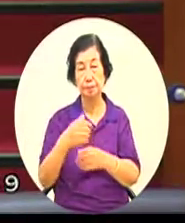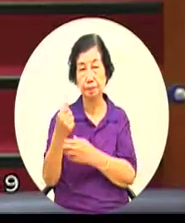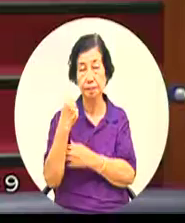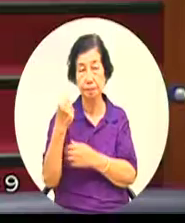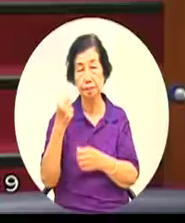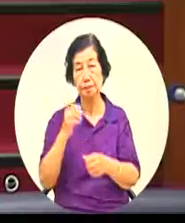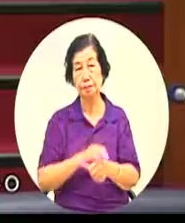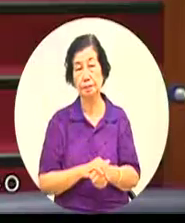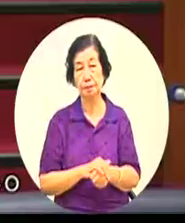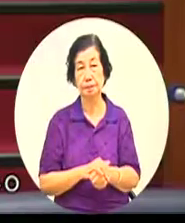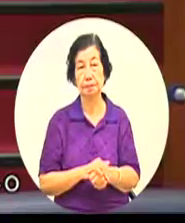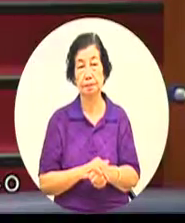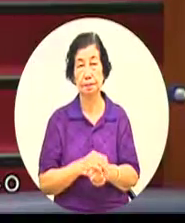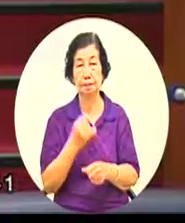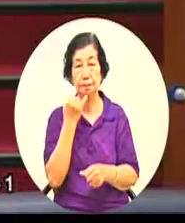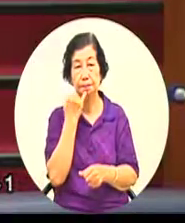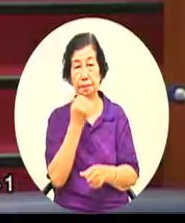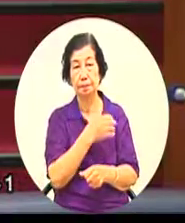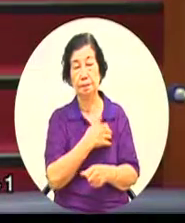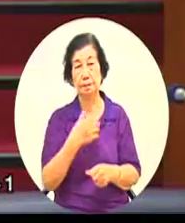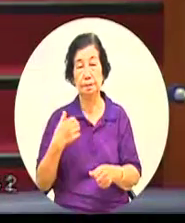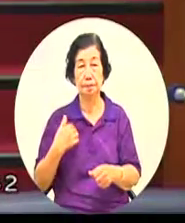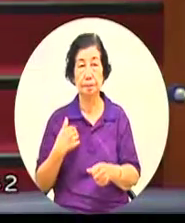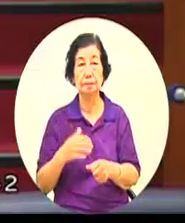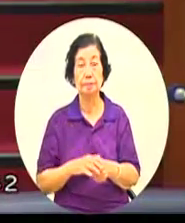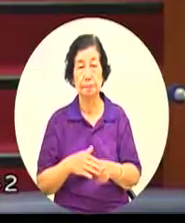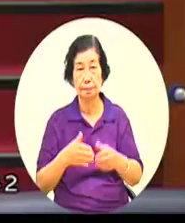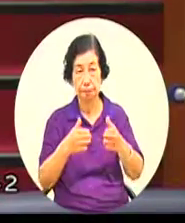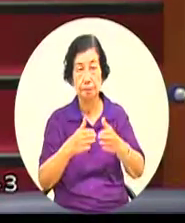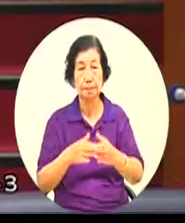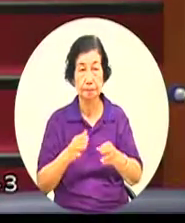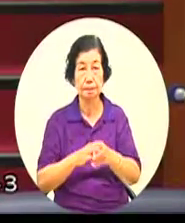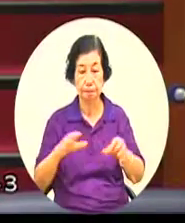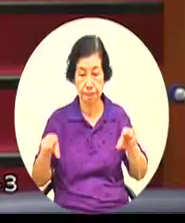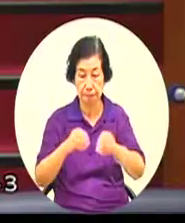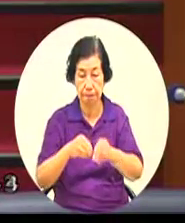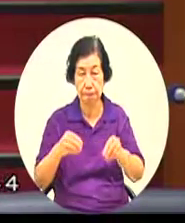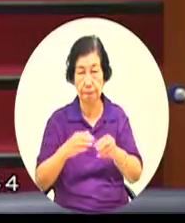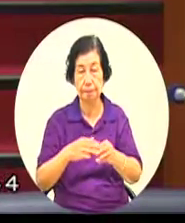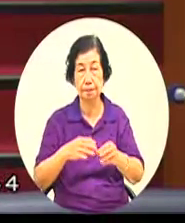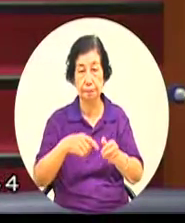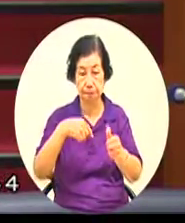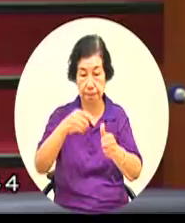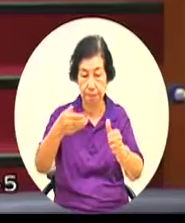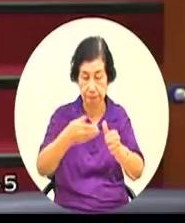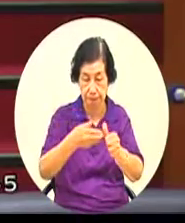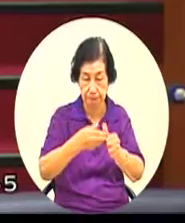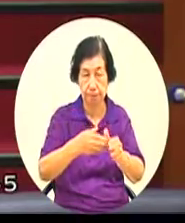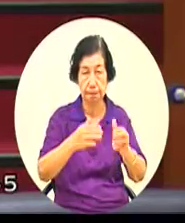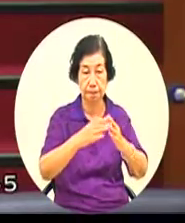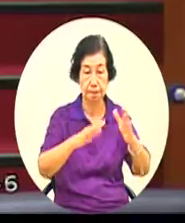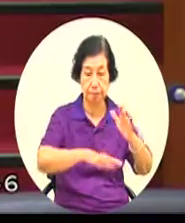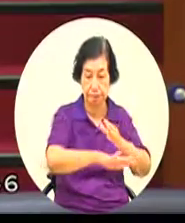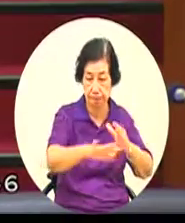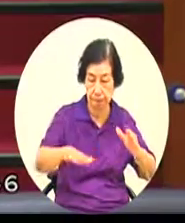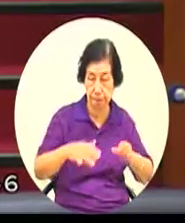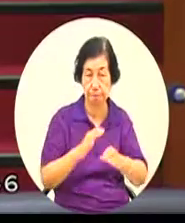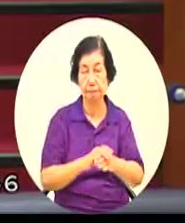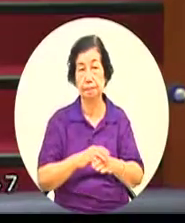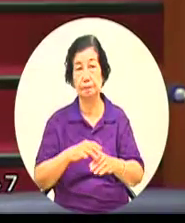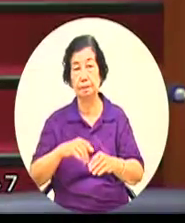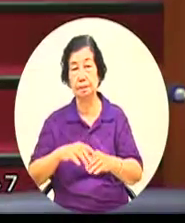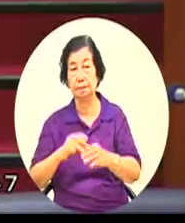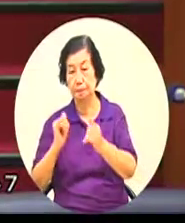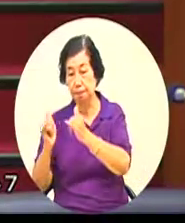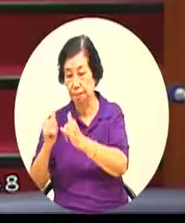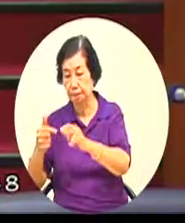就是说，可能在教育的部分可能要结合我们的学校跟家庭了，教育的部分要结合社区跟我们的家庭，所